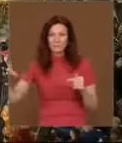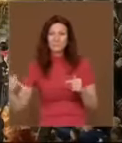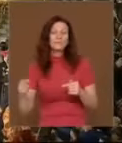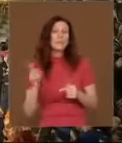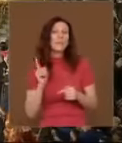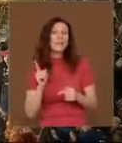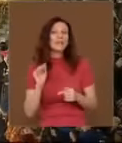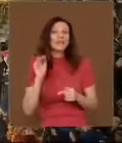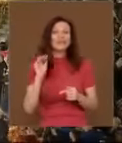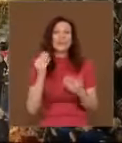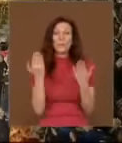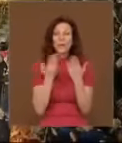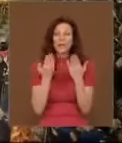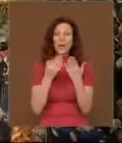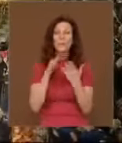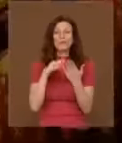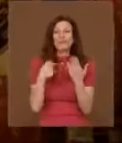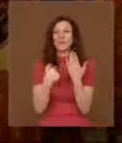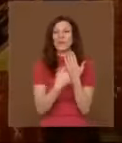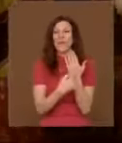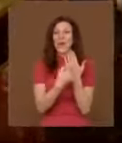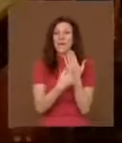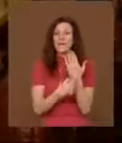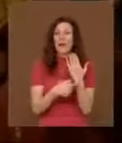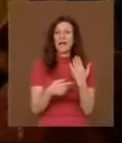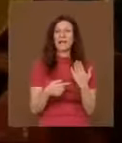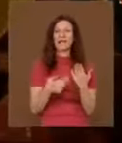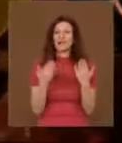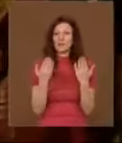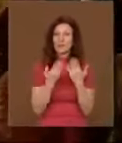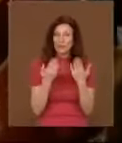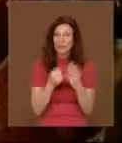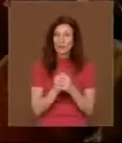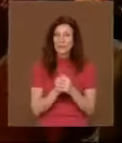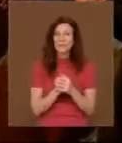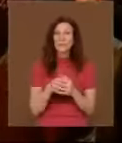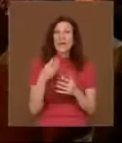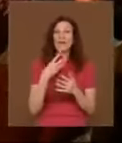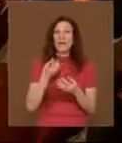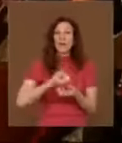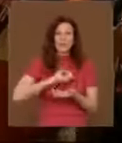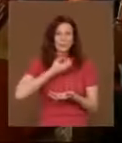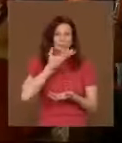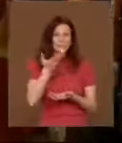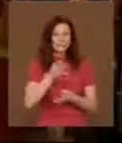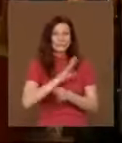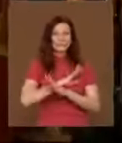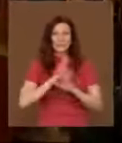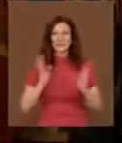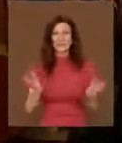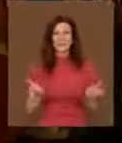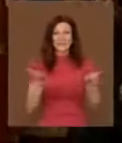където ще бъде прочетено евангелското четиво, евангелското повествование за